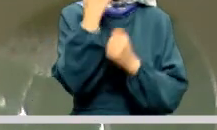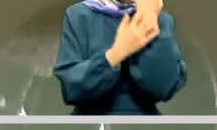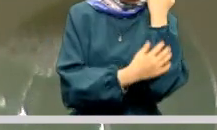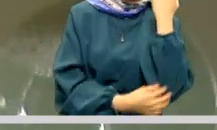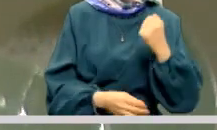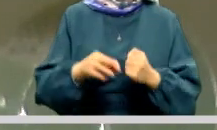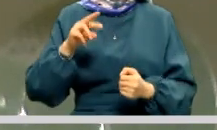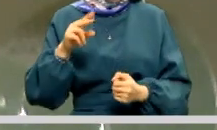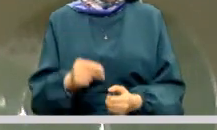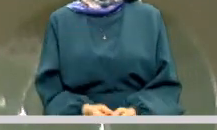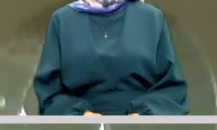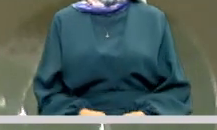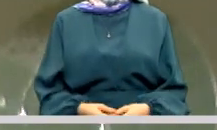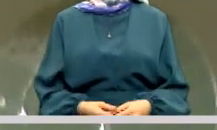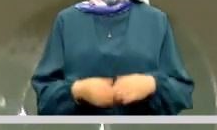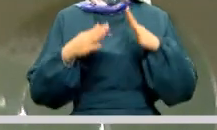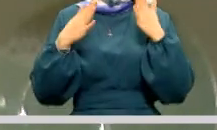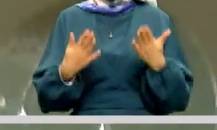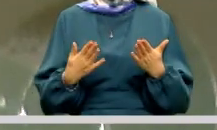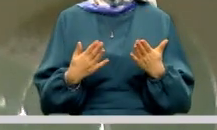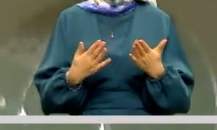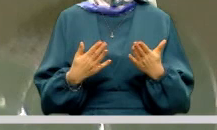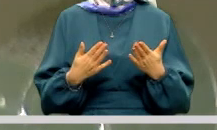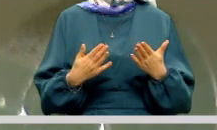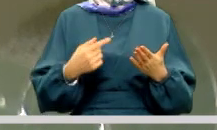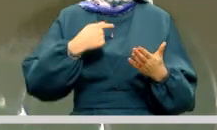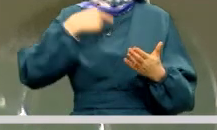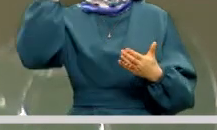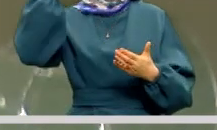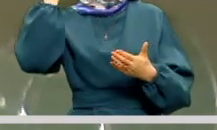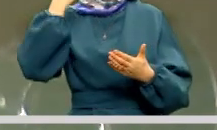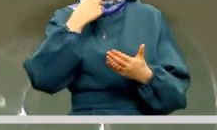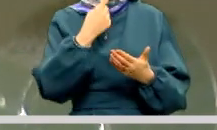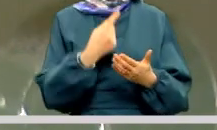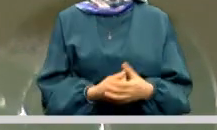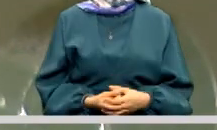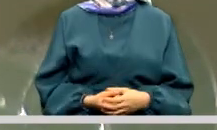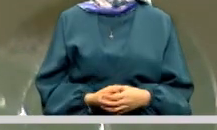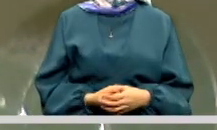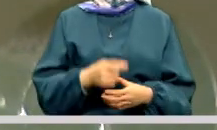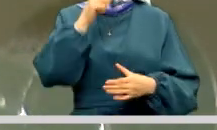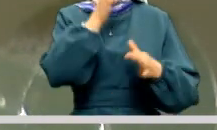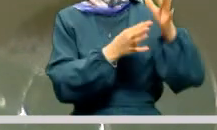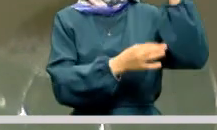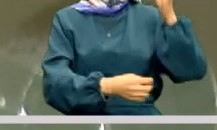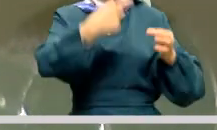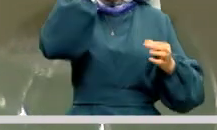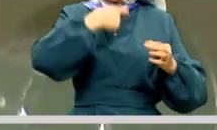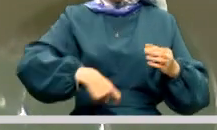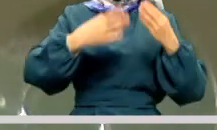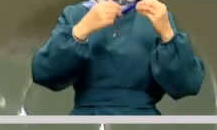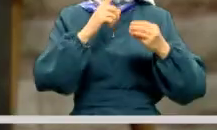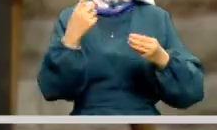Hani ağır gelebilir ama şahsi fikrimi soracak olursanız bir insana karakterinde olan bir şeyi